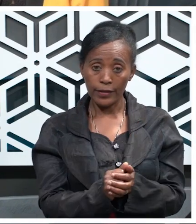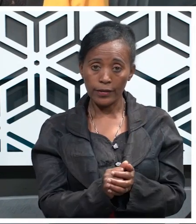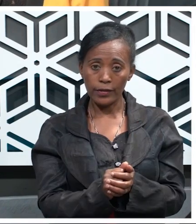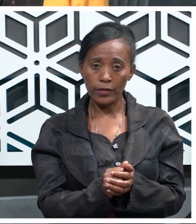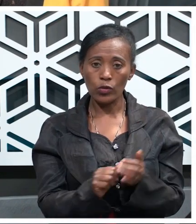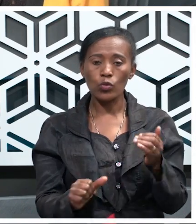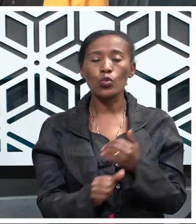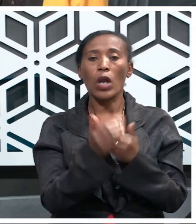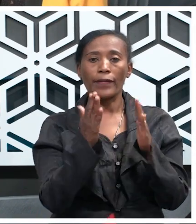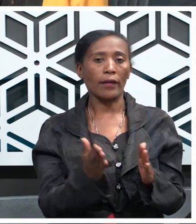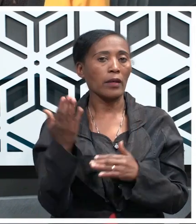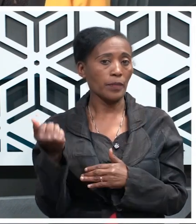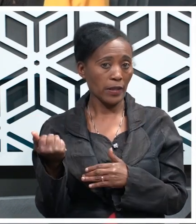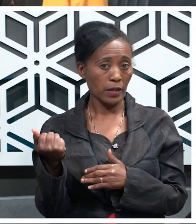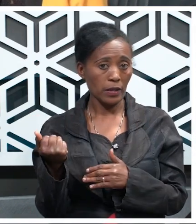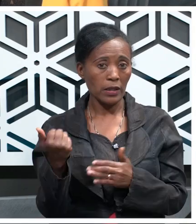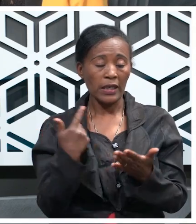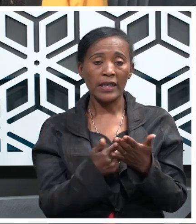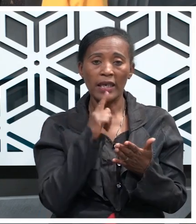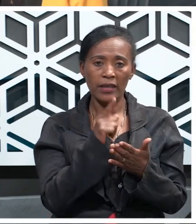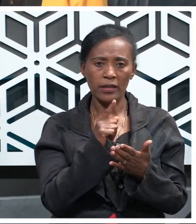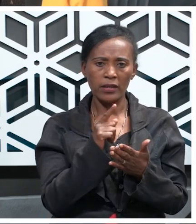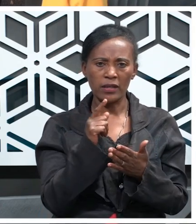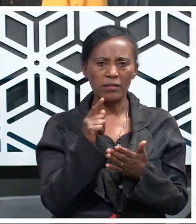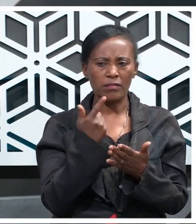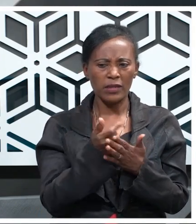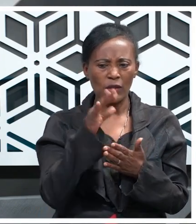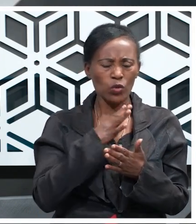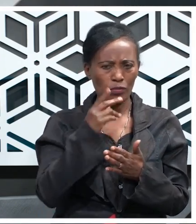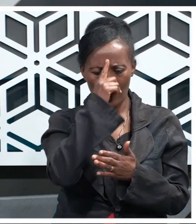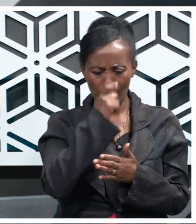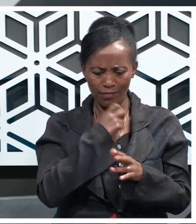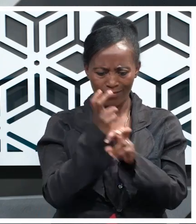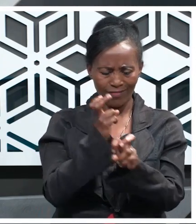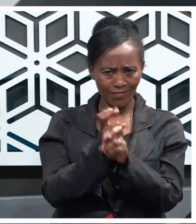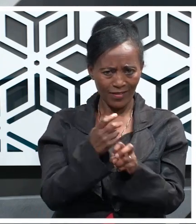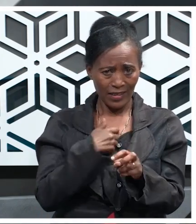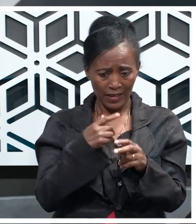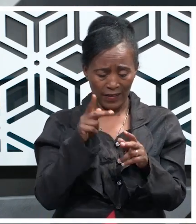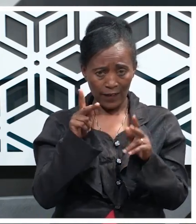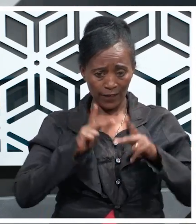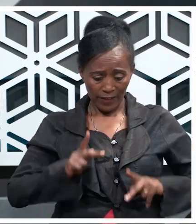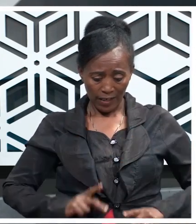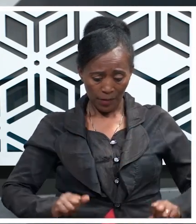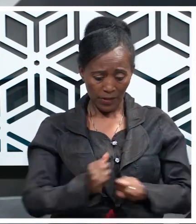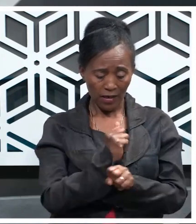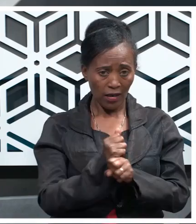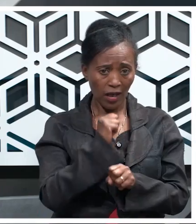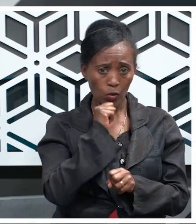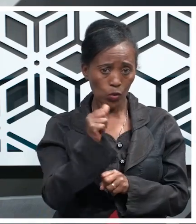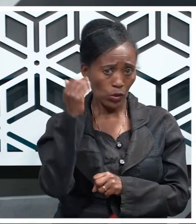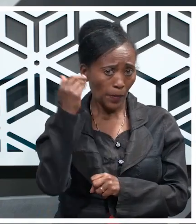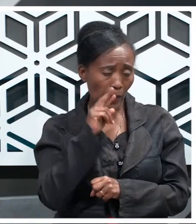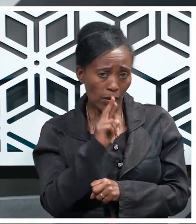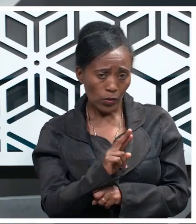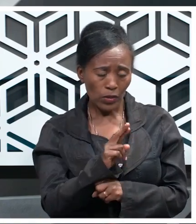ፋሽኑን ዩዳቢስ ነበር ያዘጋጁትና ዲሴብሎች ማሳመን ትንሽ ከብድ ነበር ማለት እኔ በዚህ ፊዚካል መስራት አልፈልግም